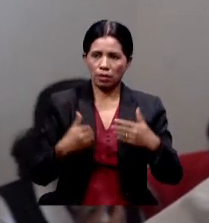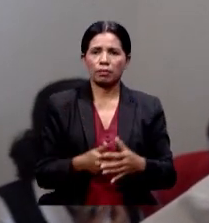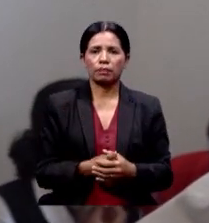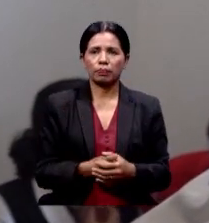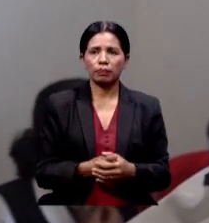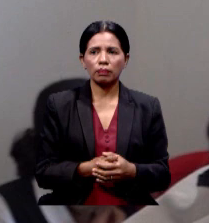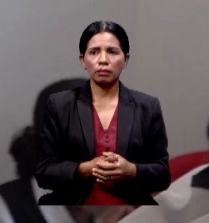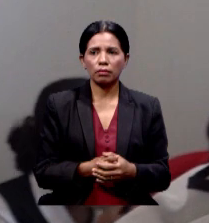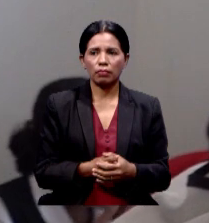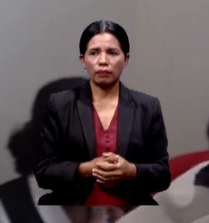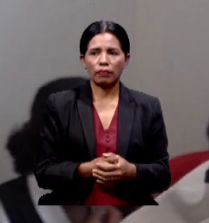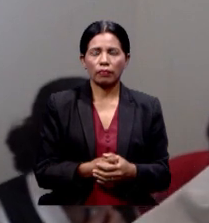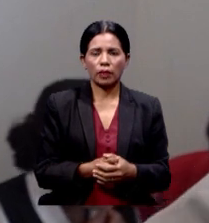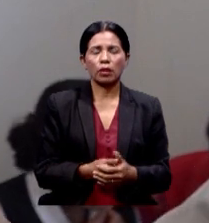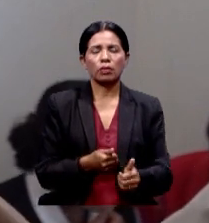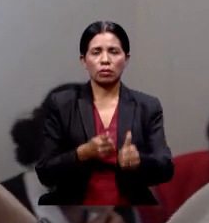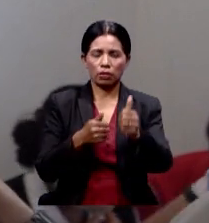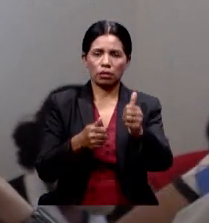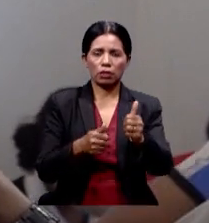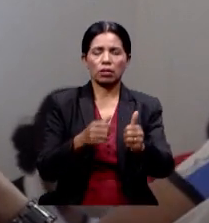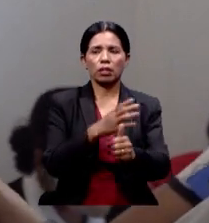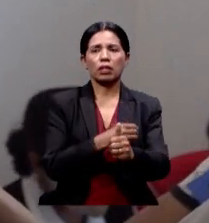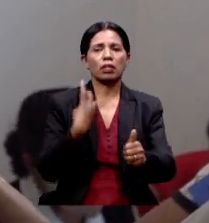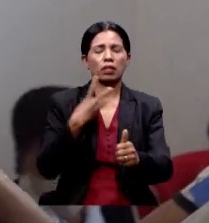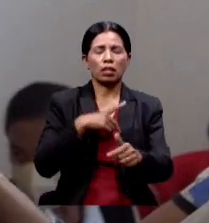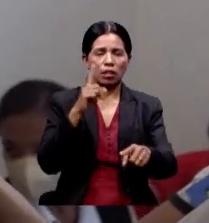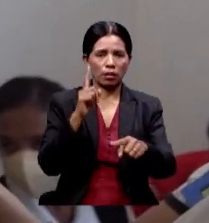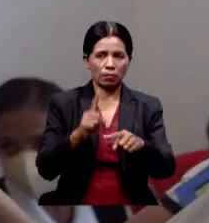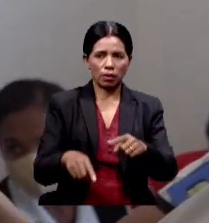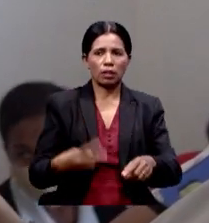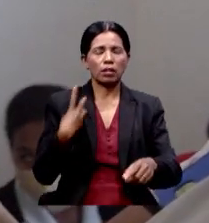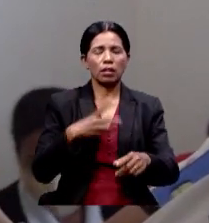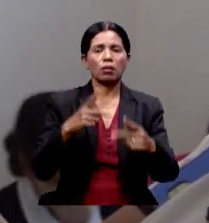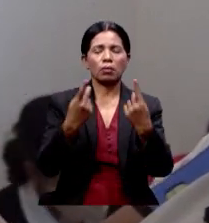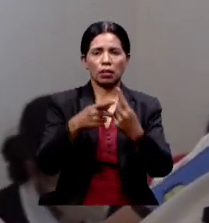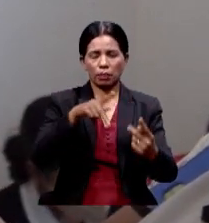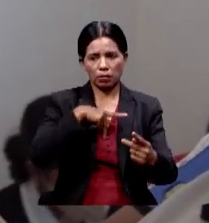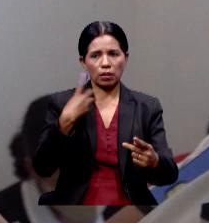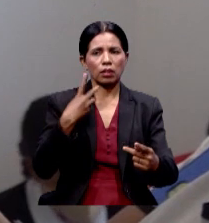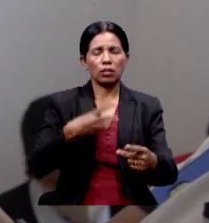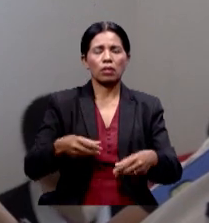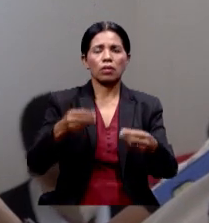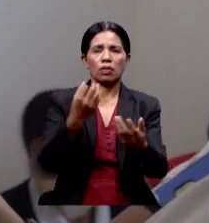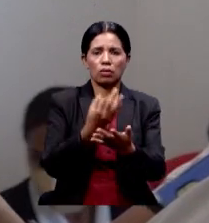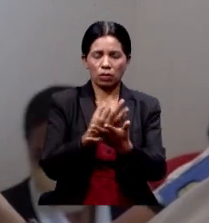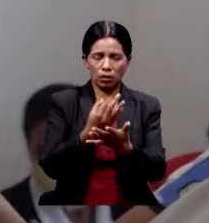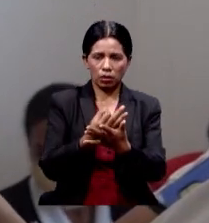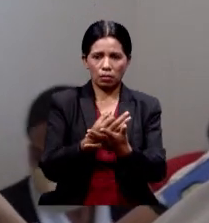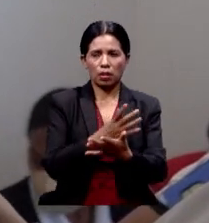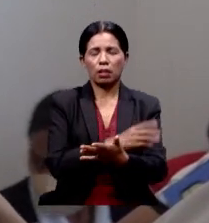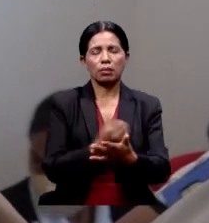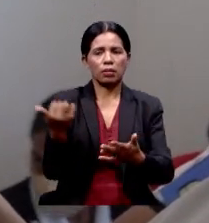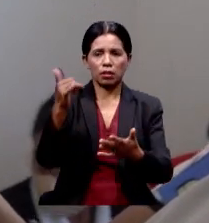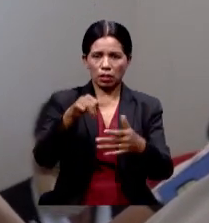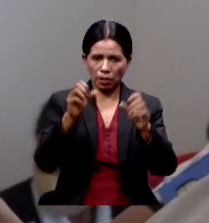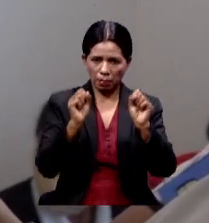Tuiruni kondisi lebih maka ita iya tak parah itu lebih prejudika lebih lima bagi sektor privado sih tambah itu halus subsidi ba bayarnya apa para si